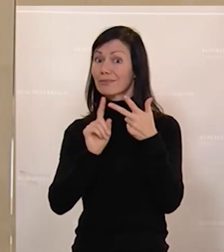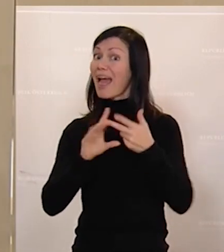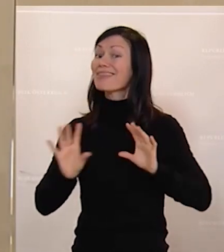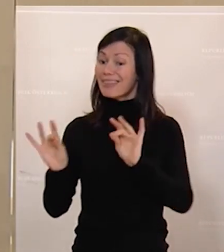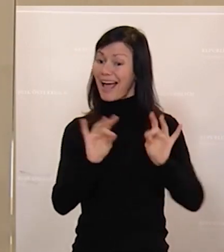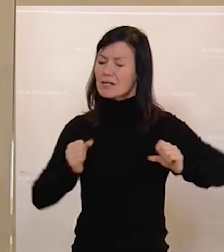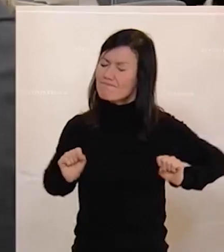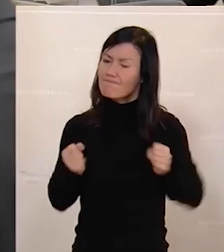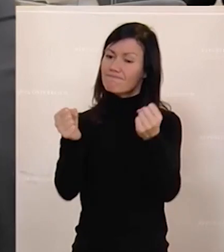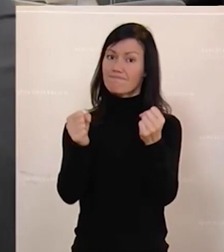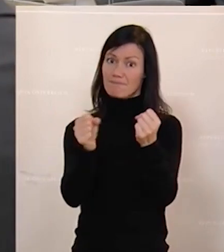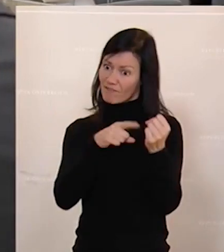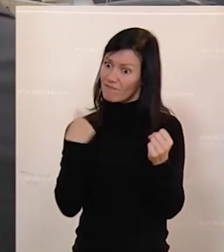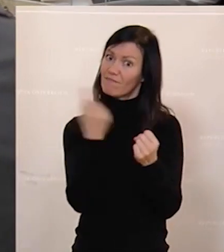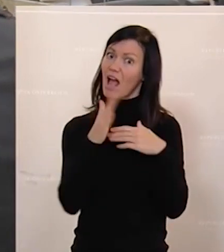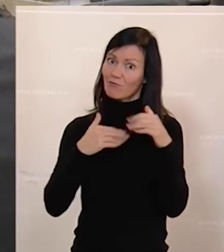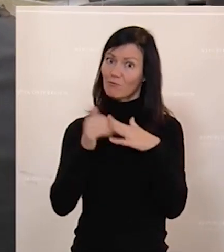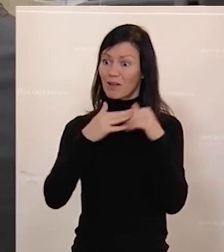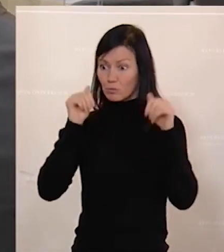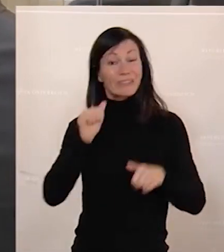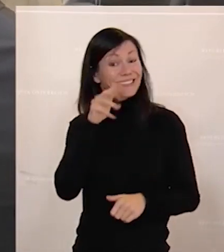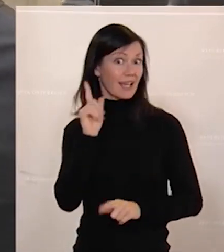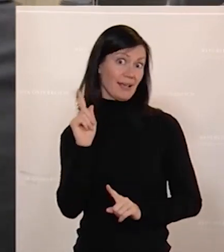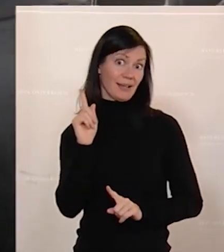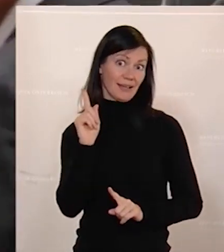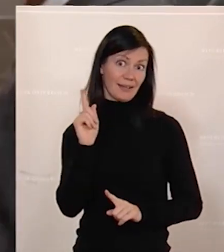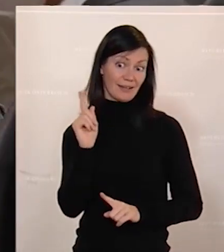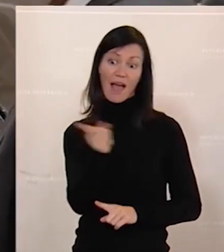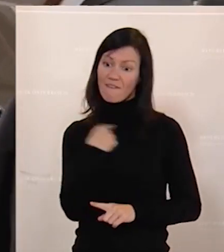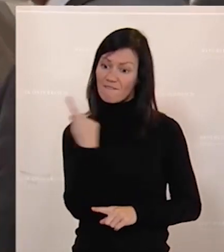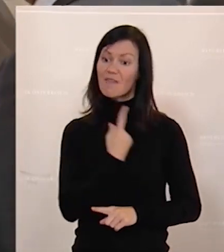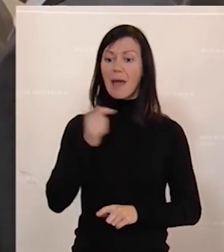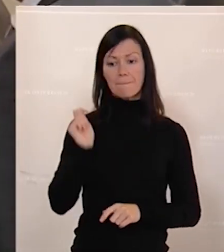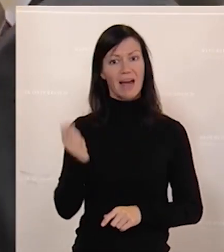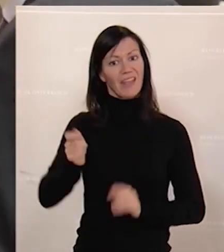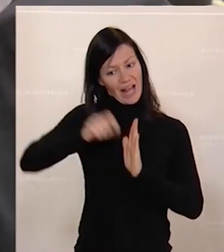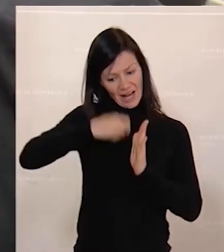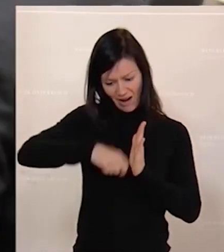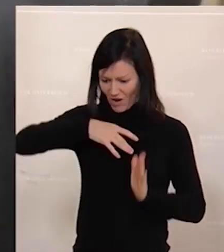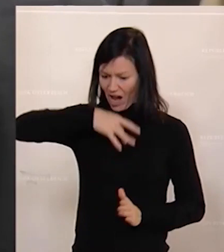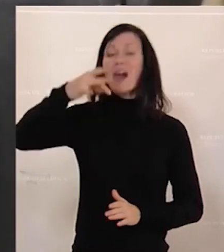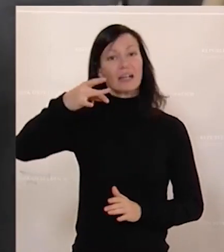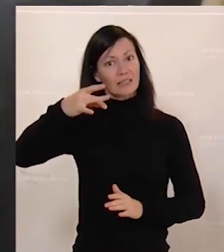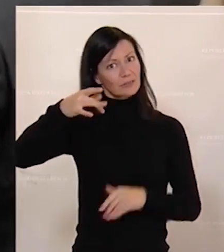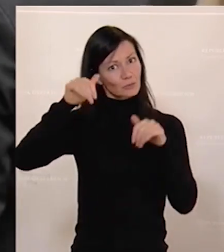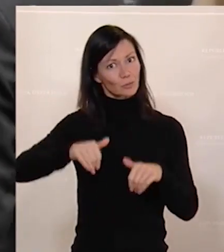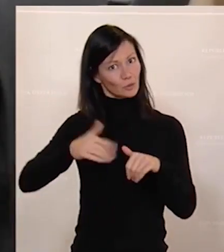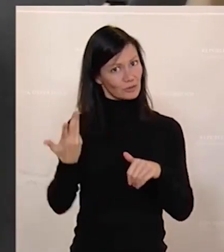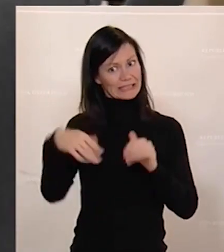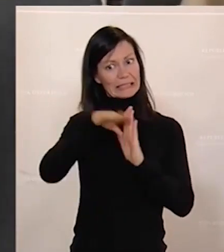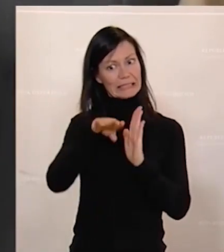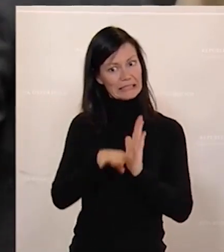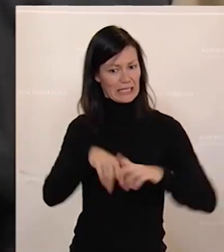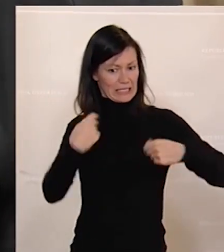Verantwortung, der wir gerecht werden müssen, tagtäglich. Als direkt gewählte Mandatarinnen und Mandatare hier in der